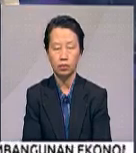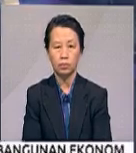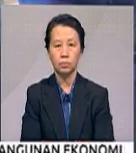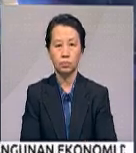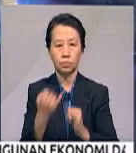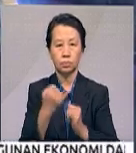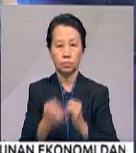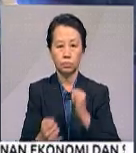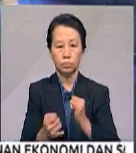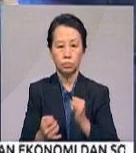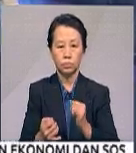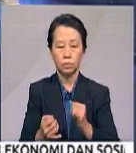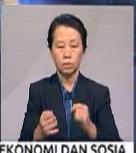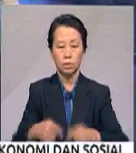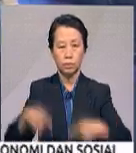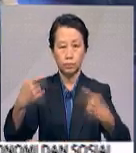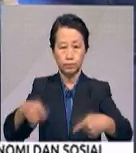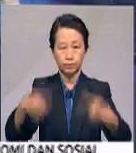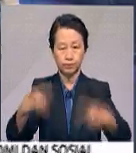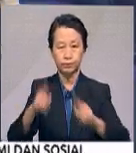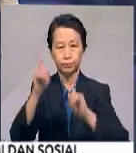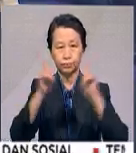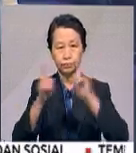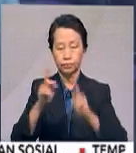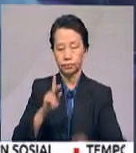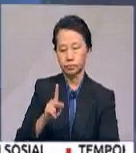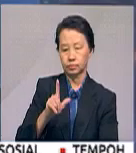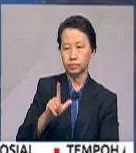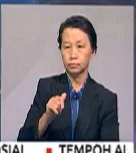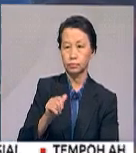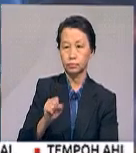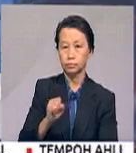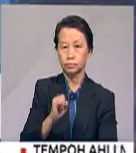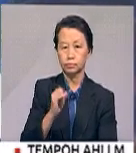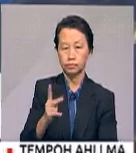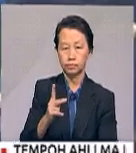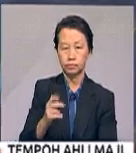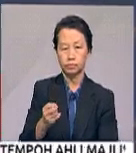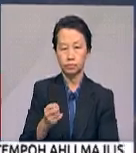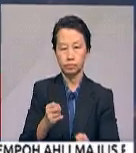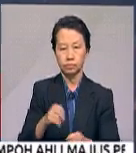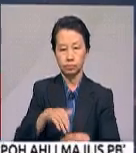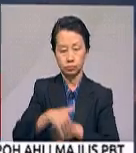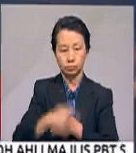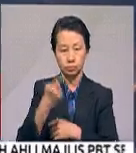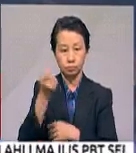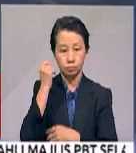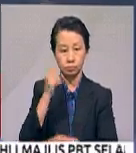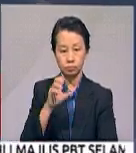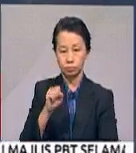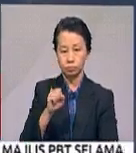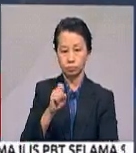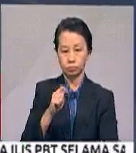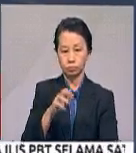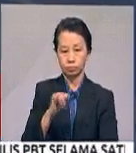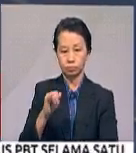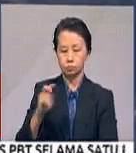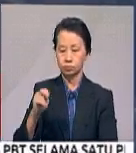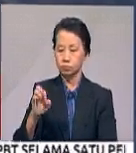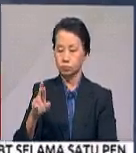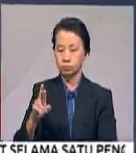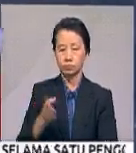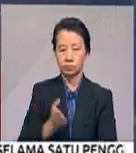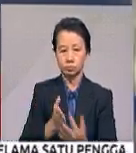Akhirnya debaran kemuncak pertandingan akhir Bintang Klasik 2019 terlerai malam tadi. Siti Nur Syazrin Syahrum